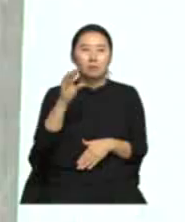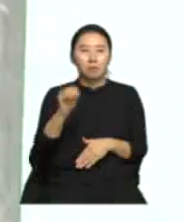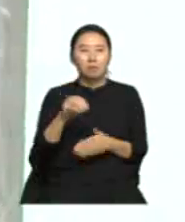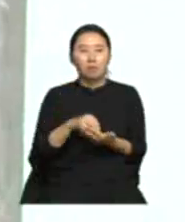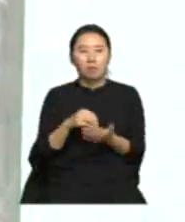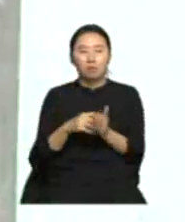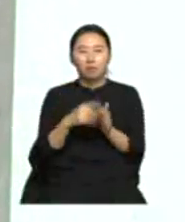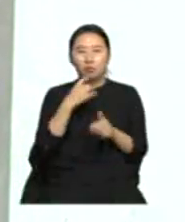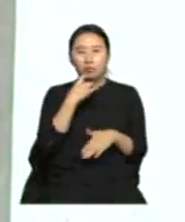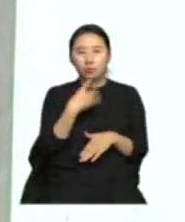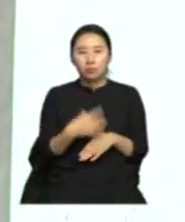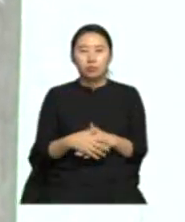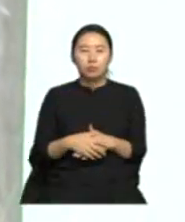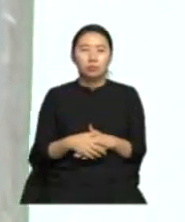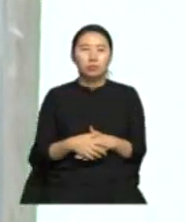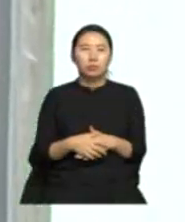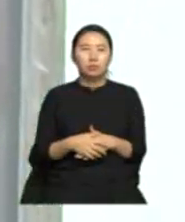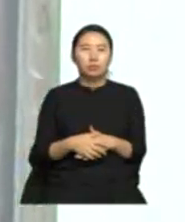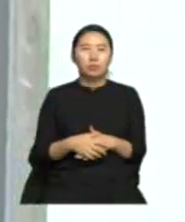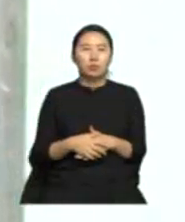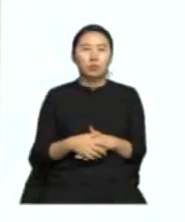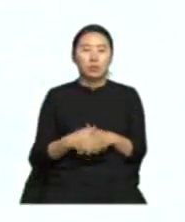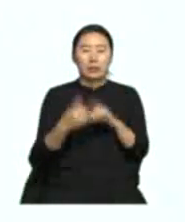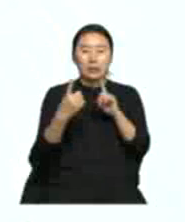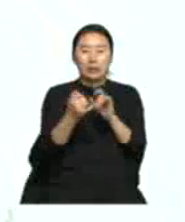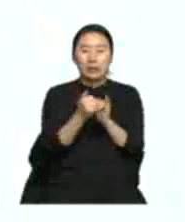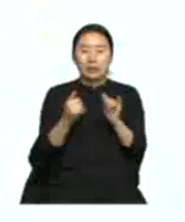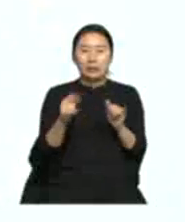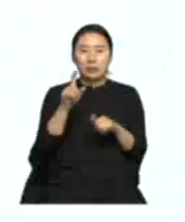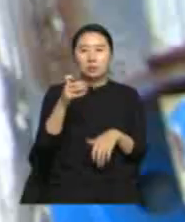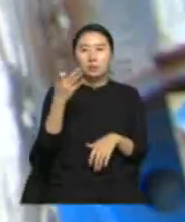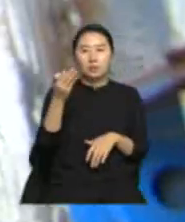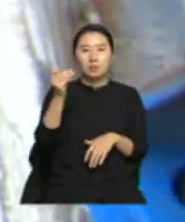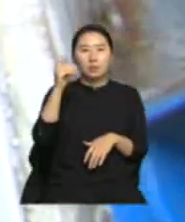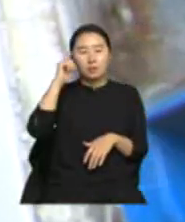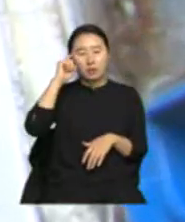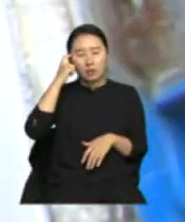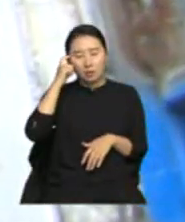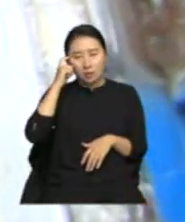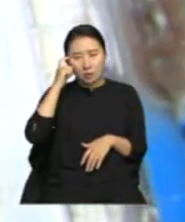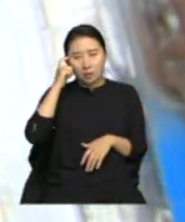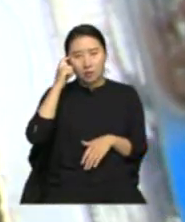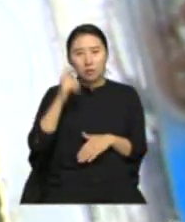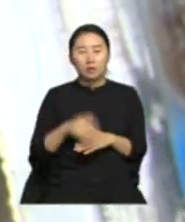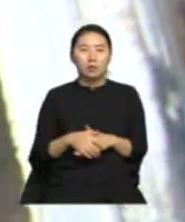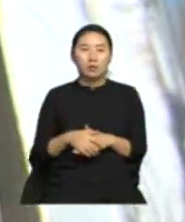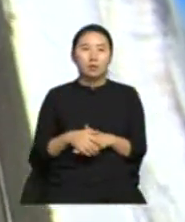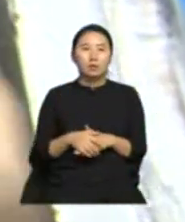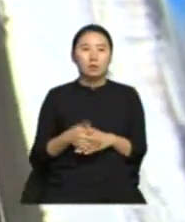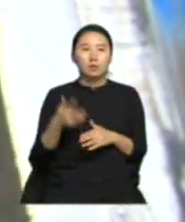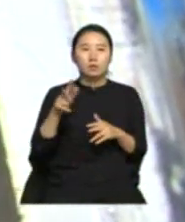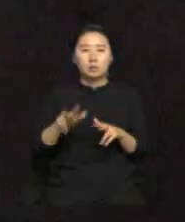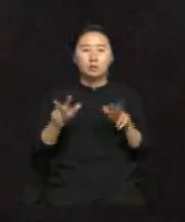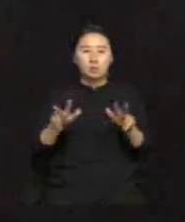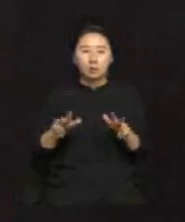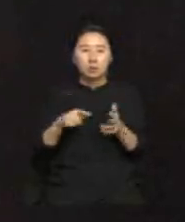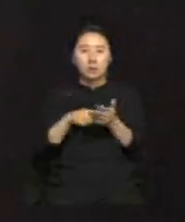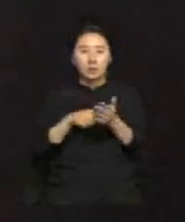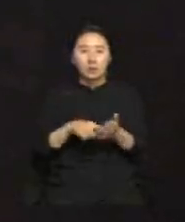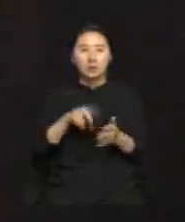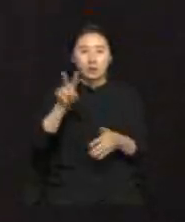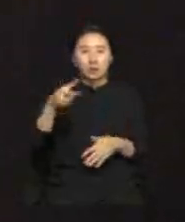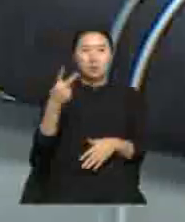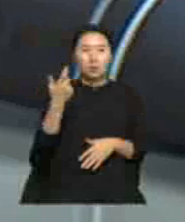불과하다는 겁니다. 시에 따르면 수혜 대상자를 약 14만 명 정도로 예상했다고 하는데요. 하지만 현재까지 신청자는